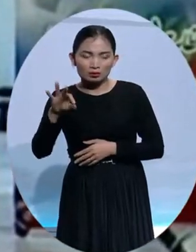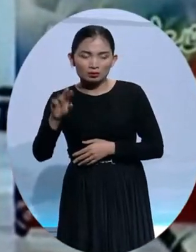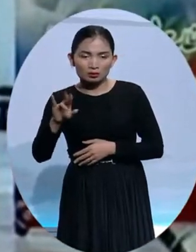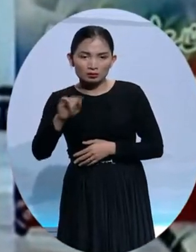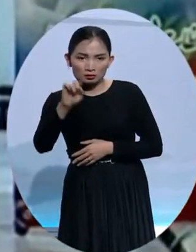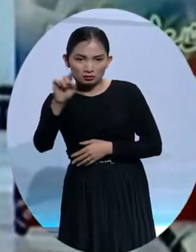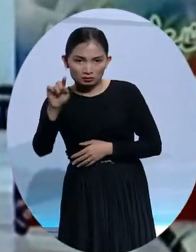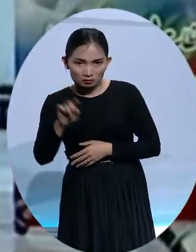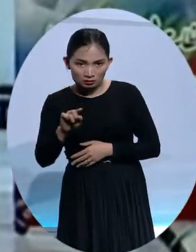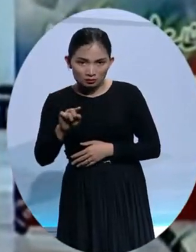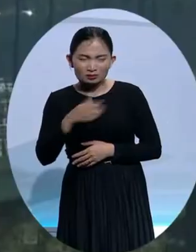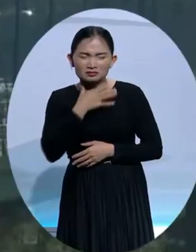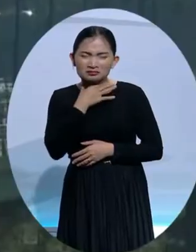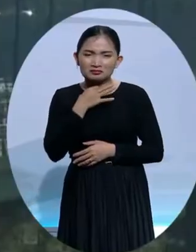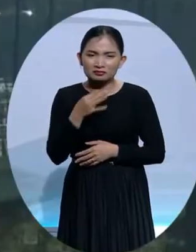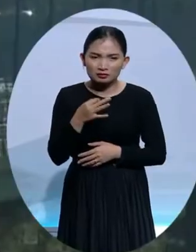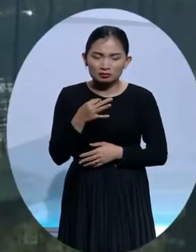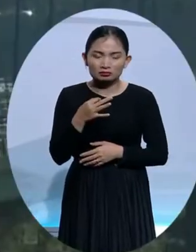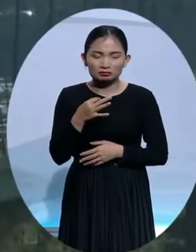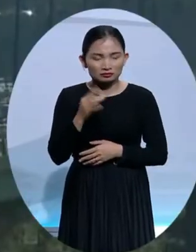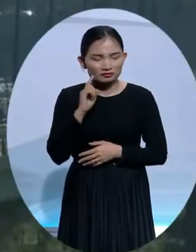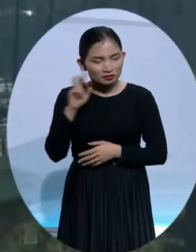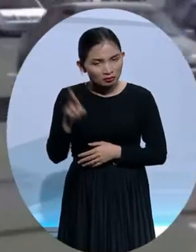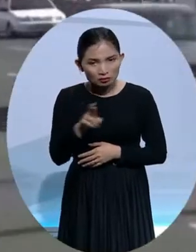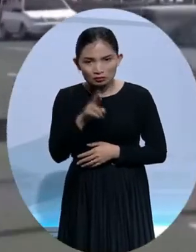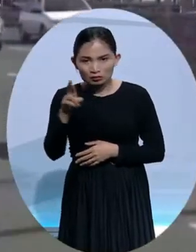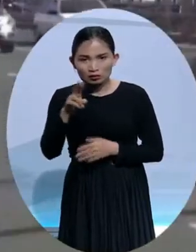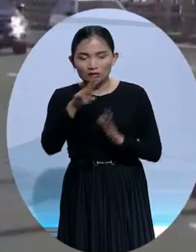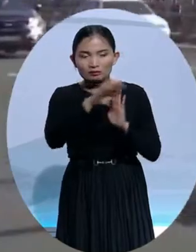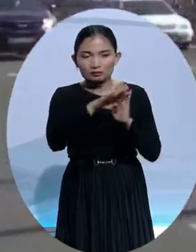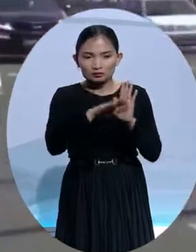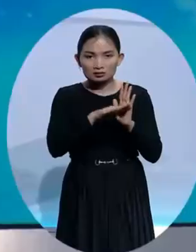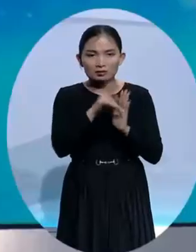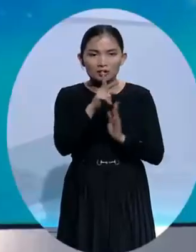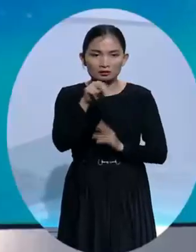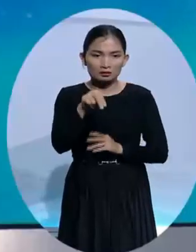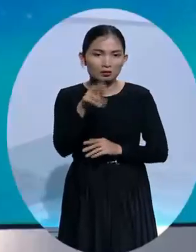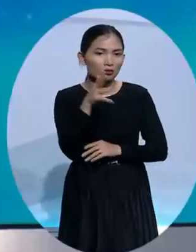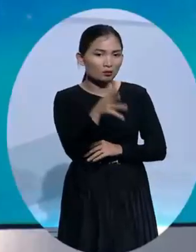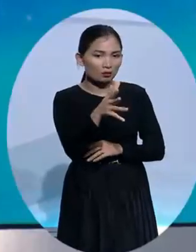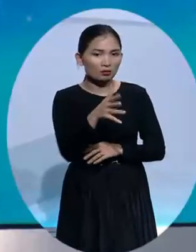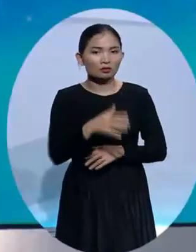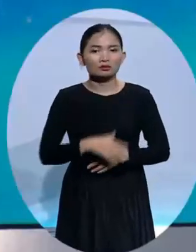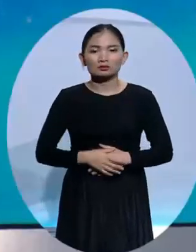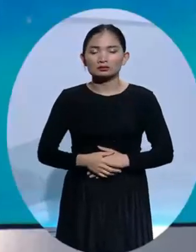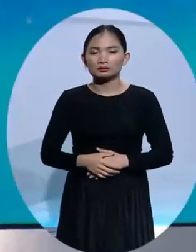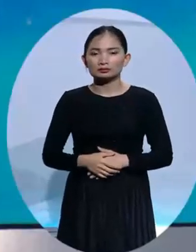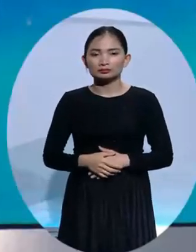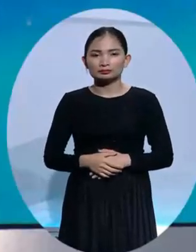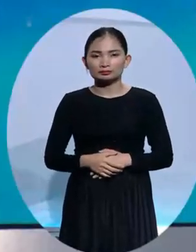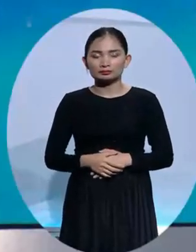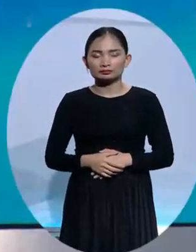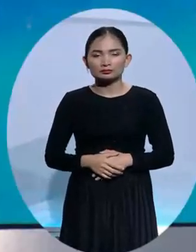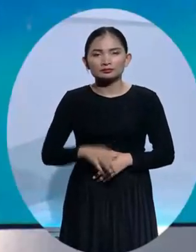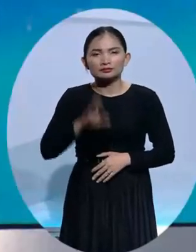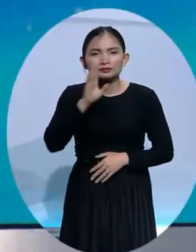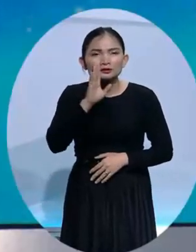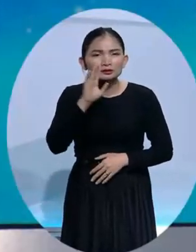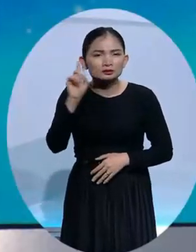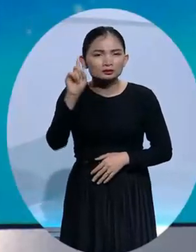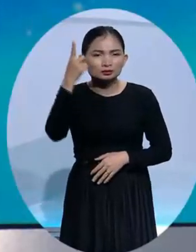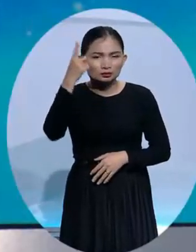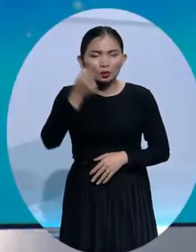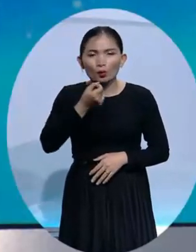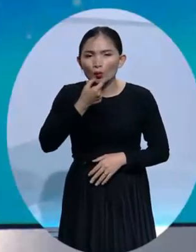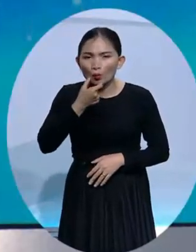rằng Iran sẵn sàng minh bạch về chương trình hạt nhân của mình. một trong những thử nghiệm đầu tiên đối với thuốc điều trị